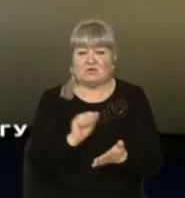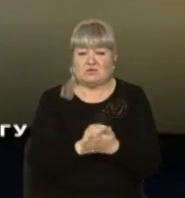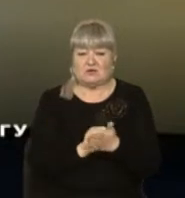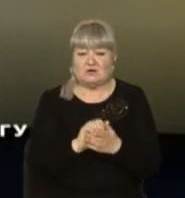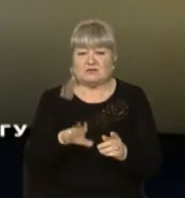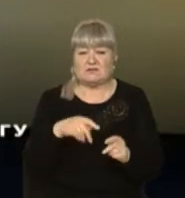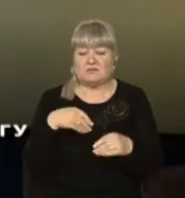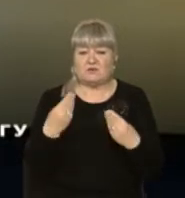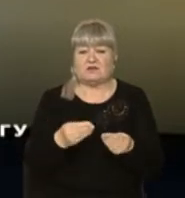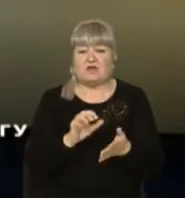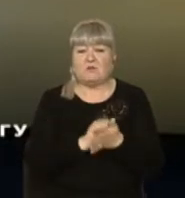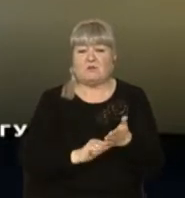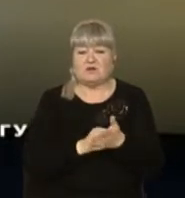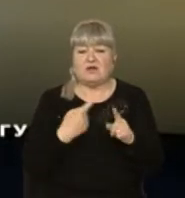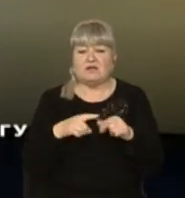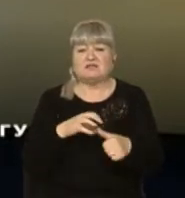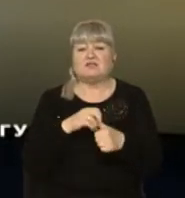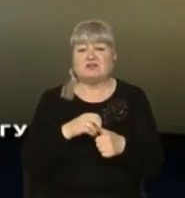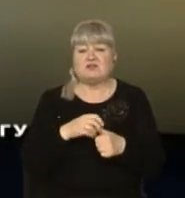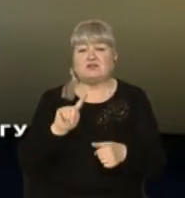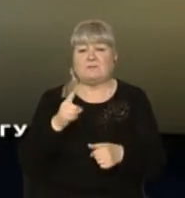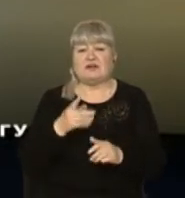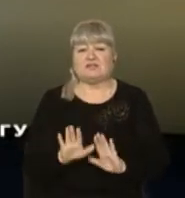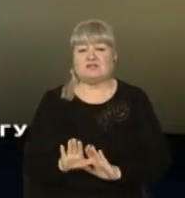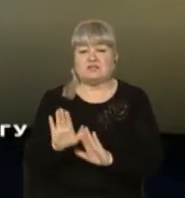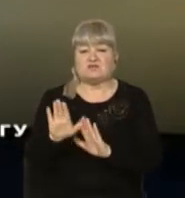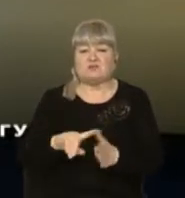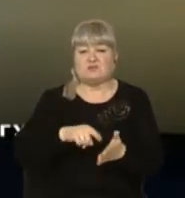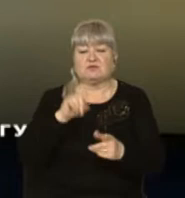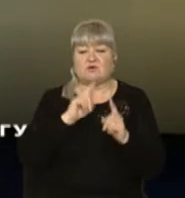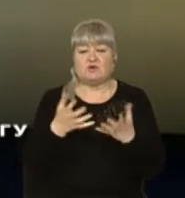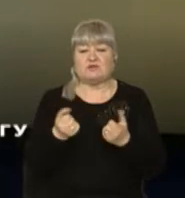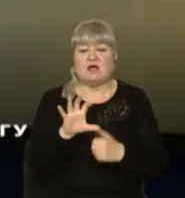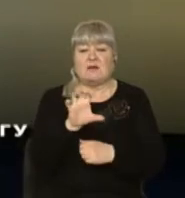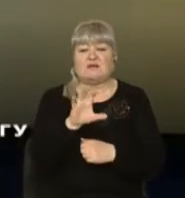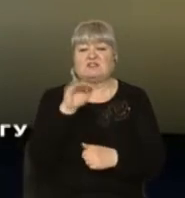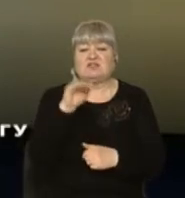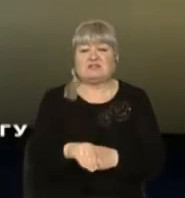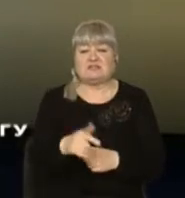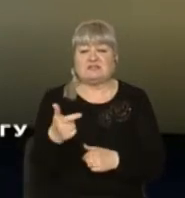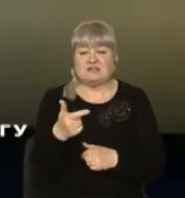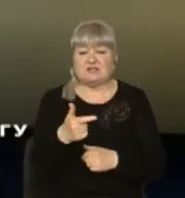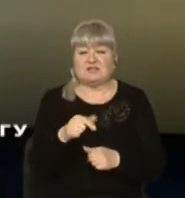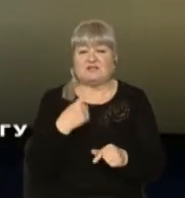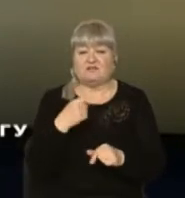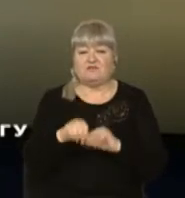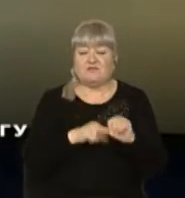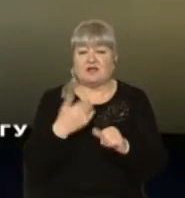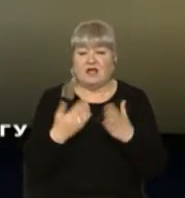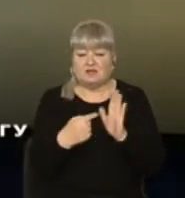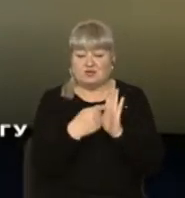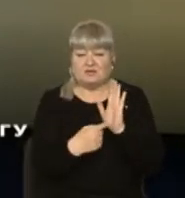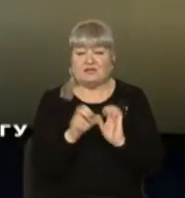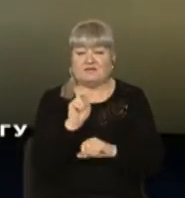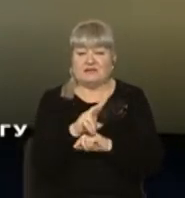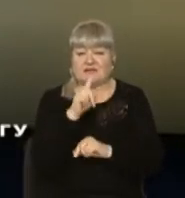податкової інспекції, цей чиновник, перший заступник міського голови, отримав 500 тисяч гривень річних. Тобто, якщо поділити на